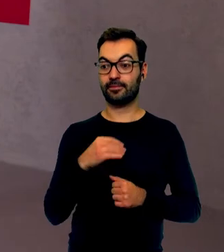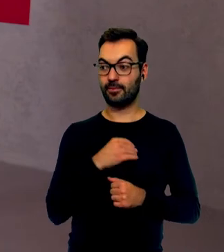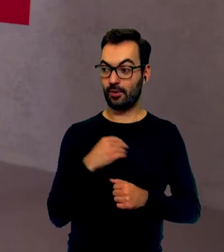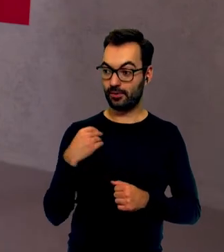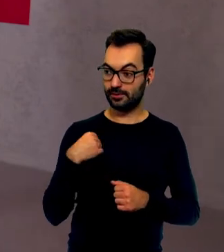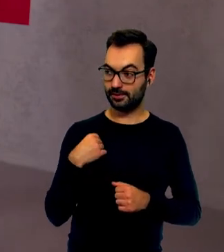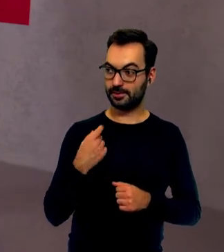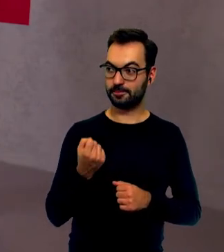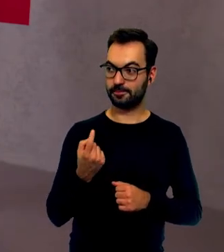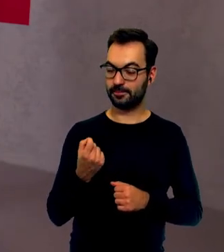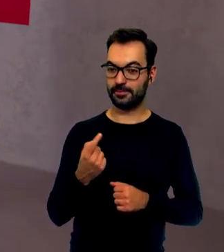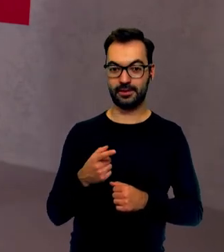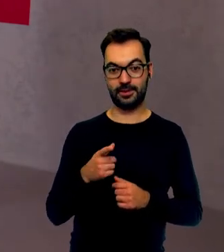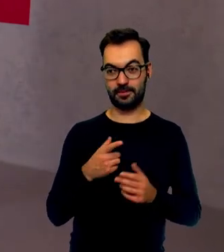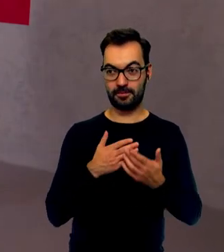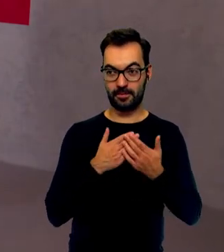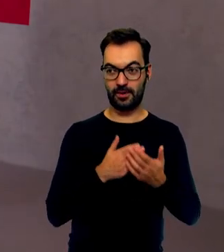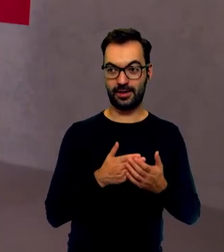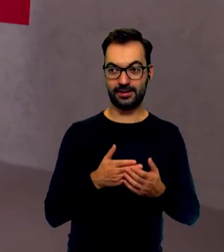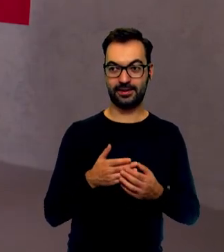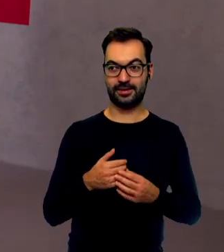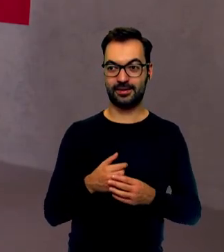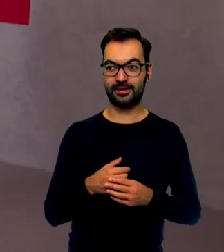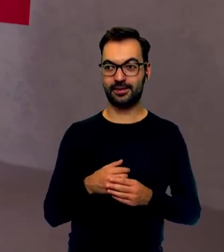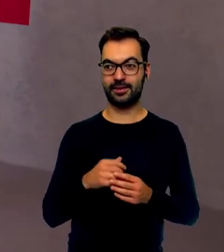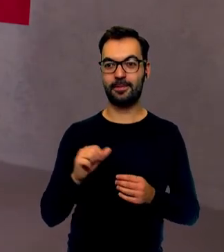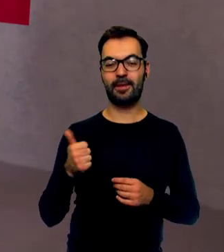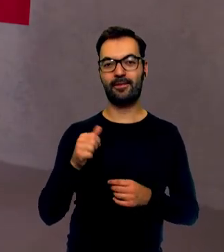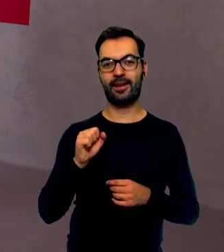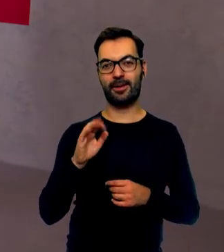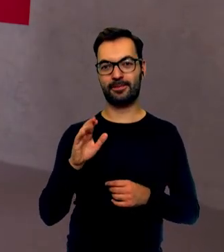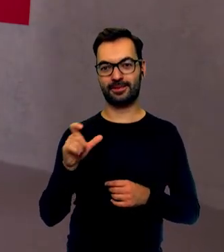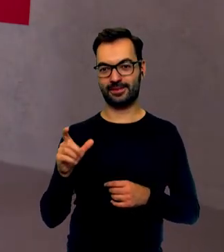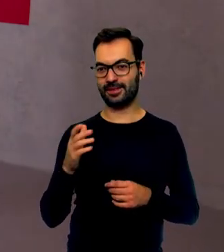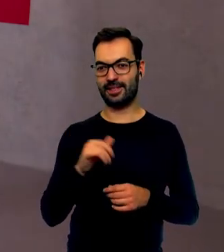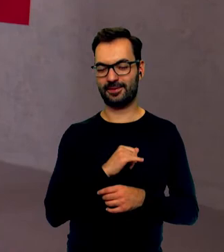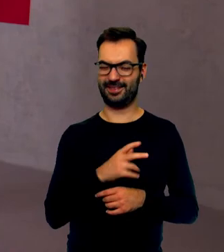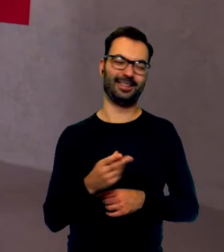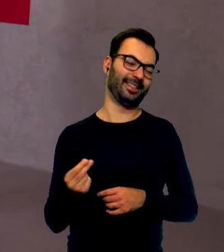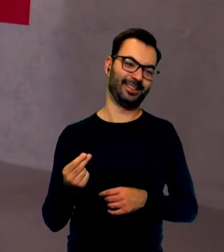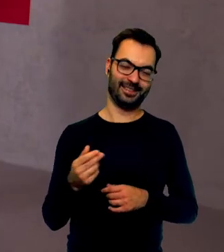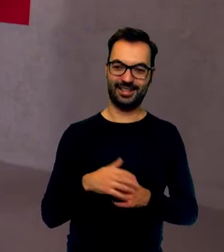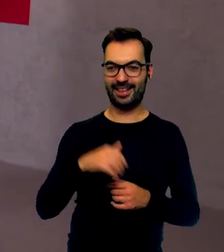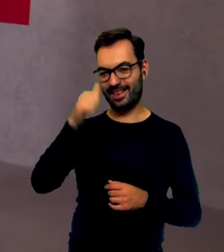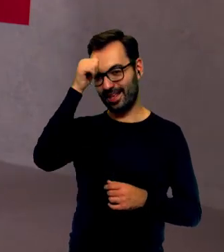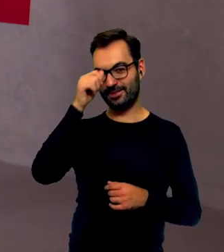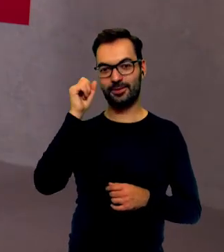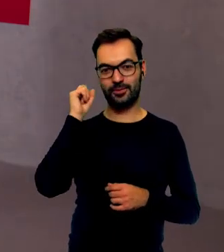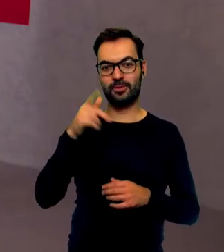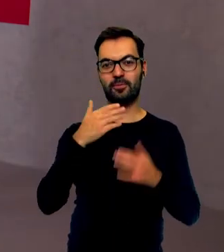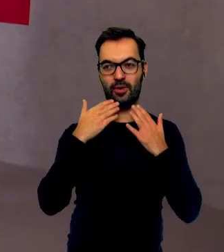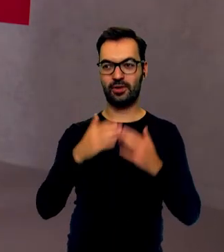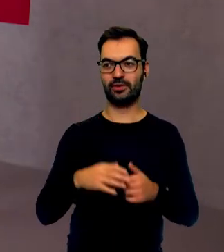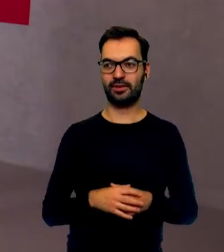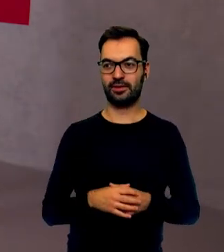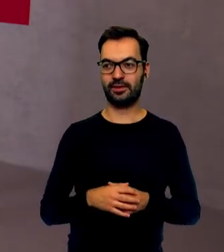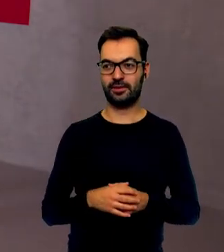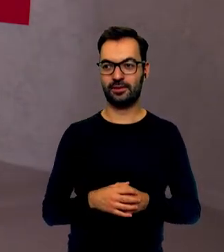Polskie nazwisko. Mam ci podpowiedzieć jeszcze? Bo pierwszą literę imienia. Nie, a to nazwisko się pojawia w